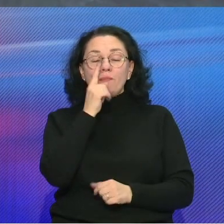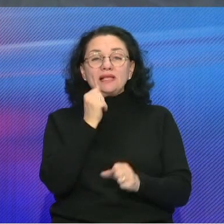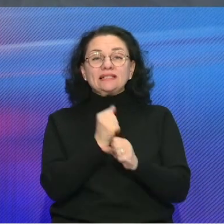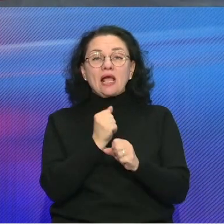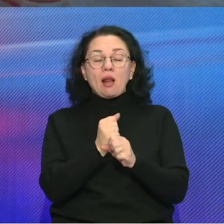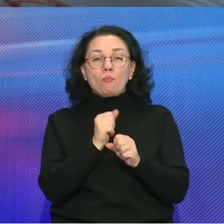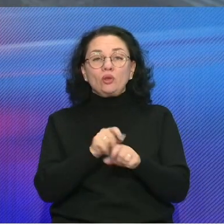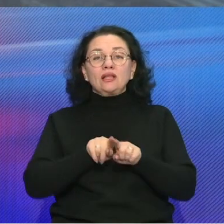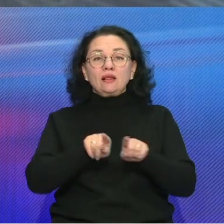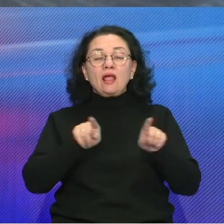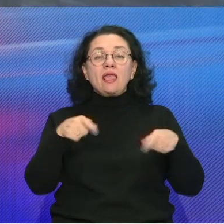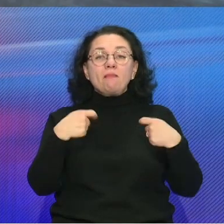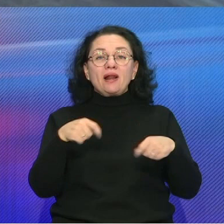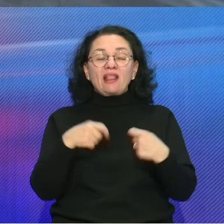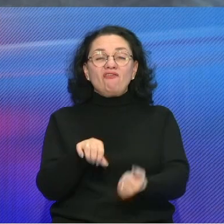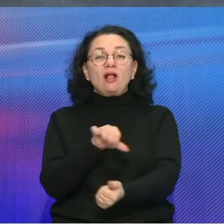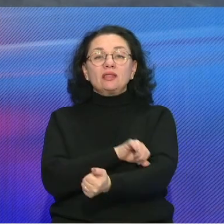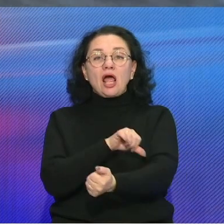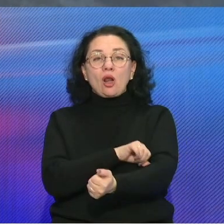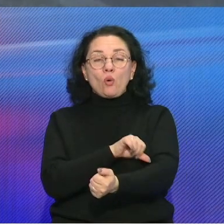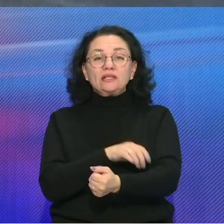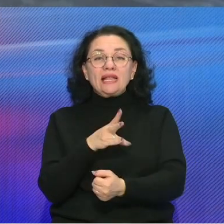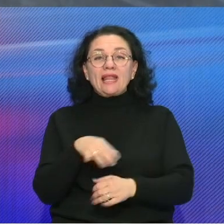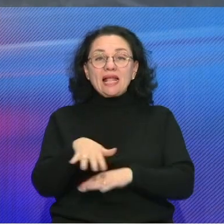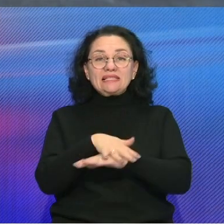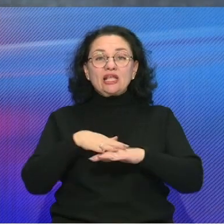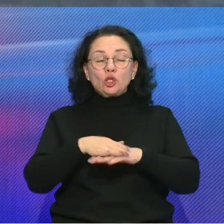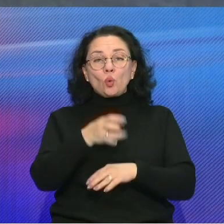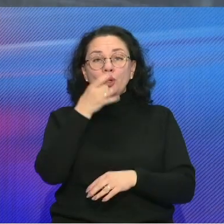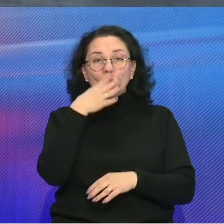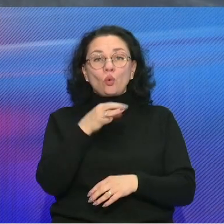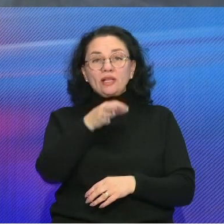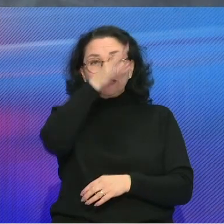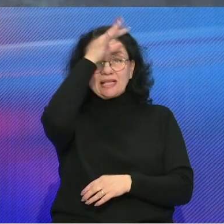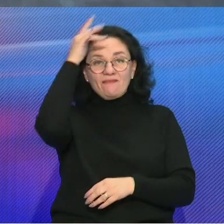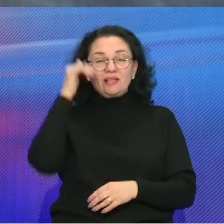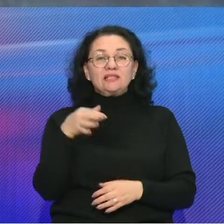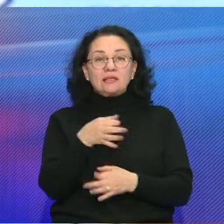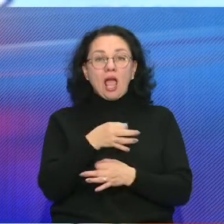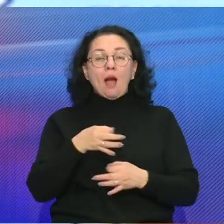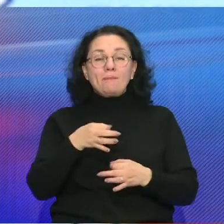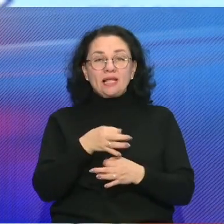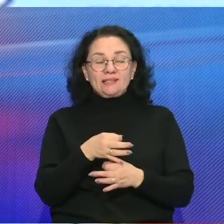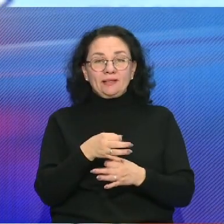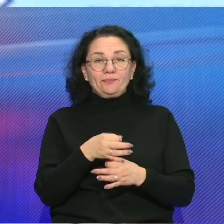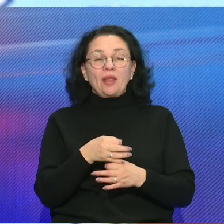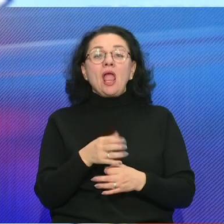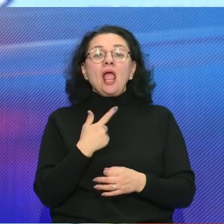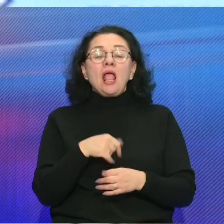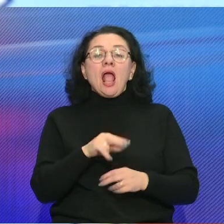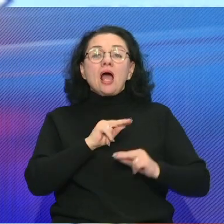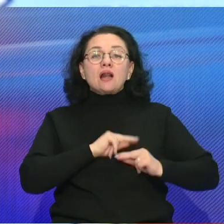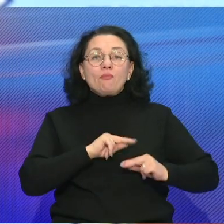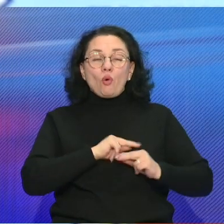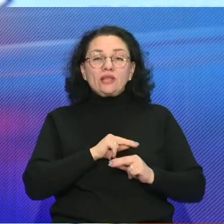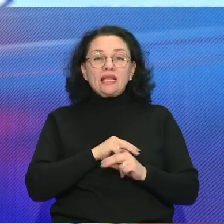и распаўсюджваў психотропы на территории Гродзенской, Минской и Витебской областей. Сотрудники наркоконтроля